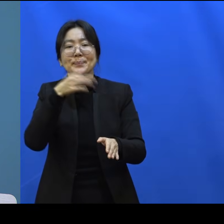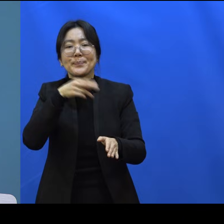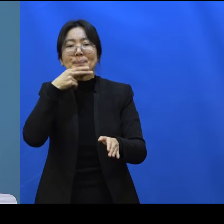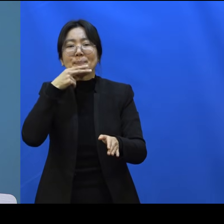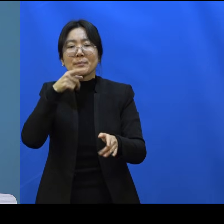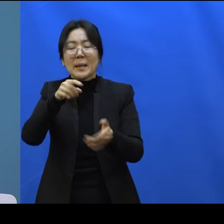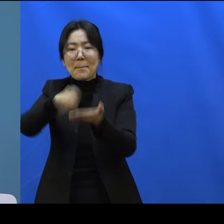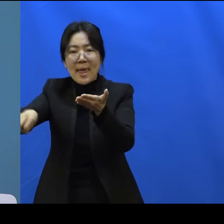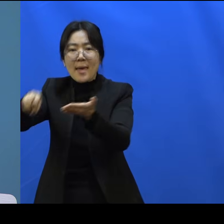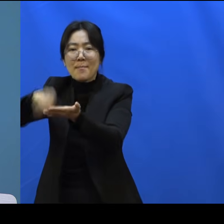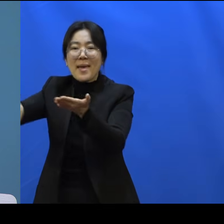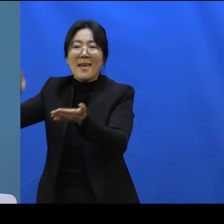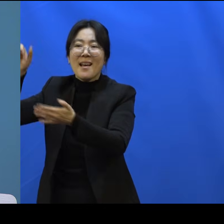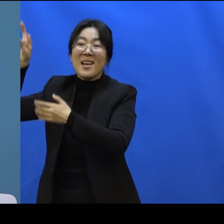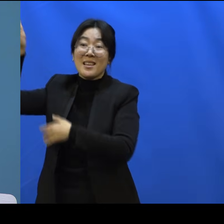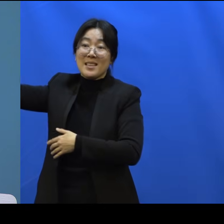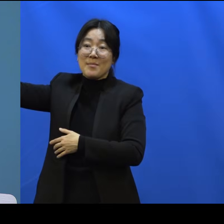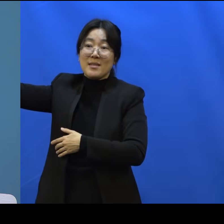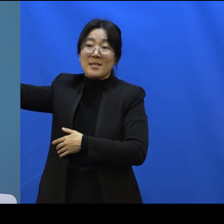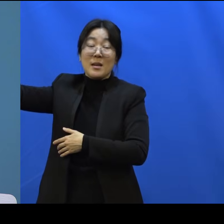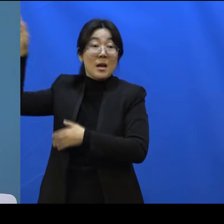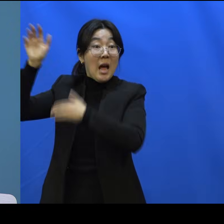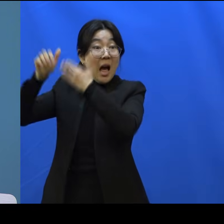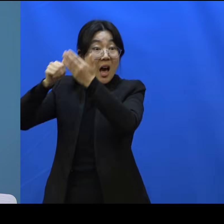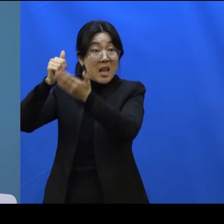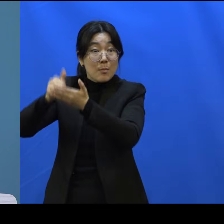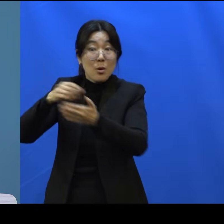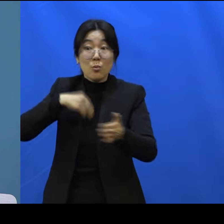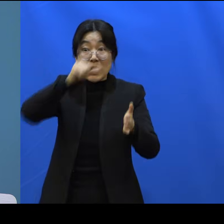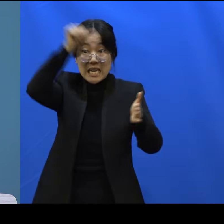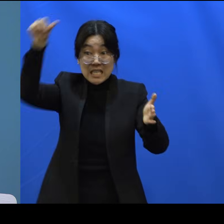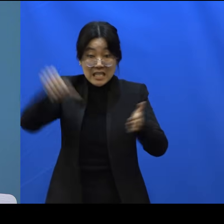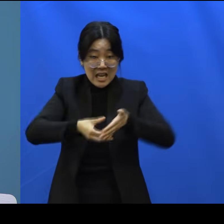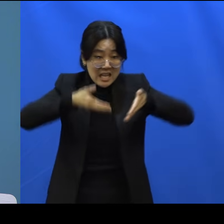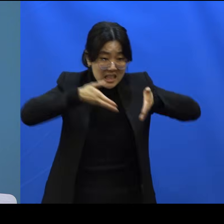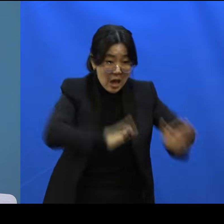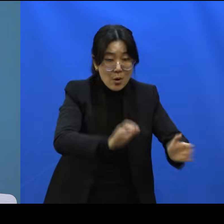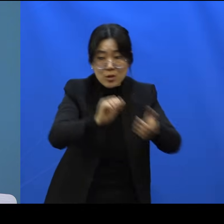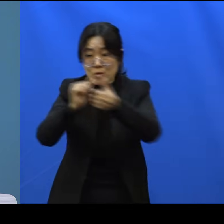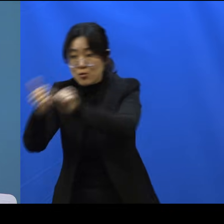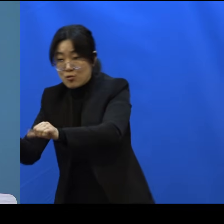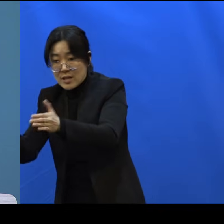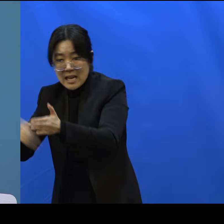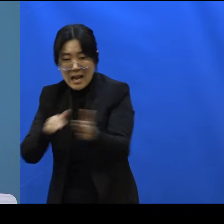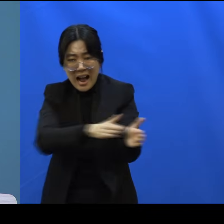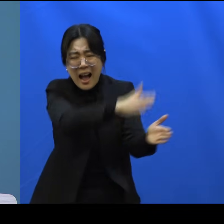여러분, 하나님은 넓게 보세요. 그죠? 그리고 멀리 보세요.